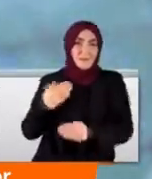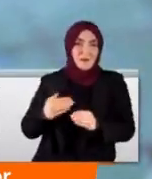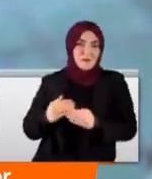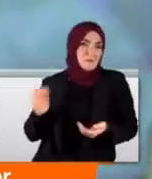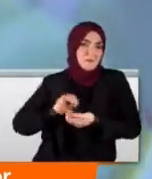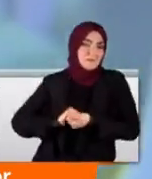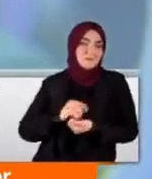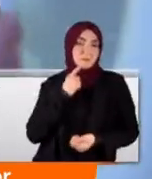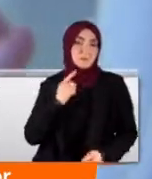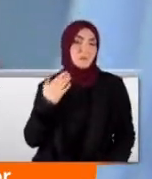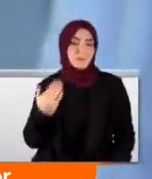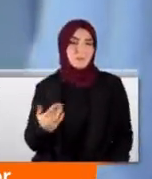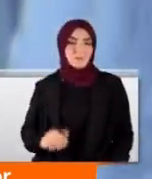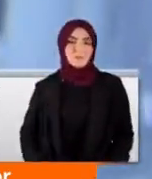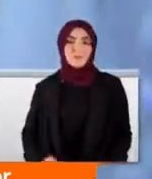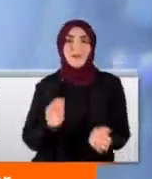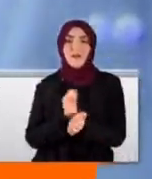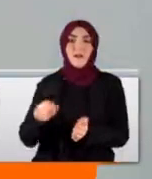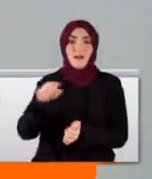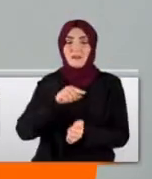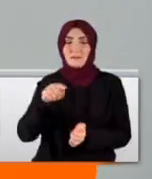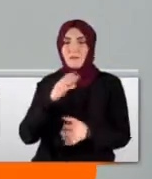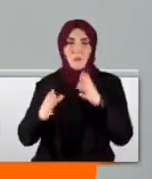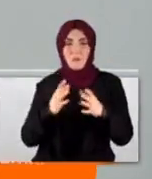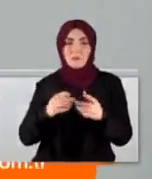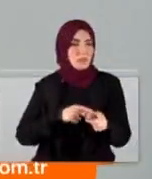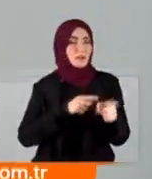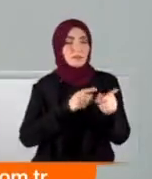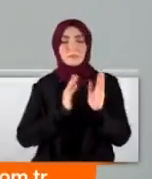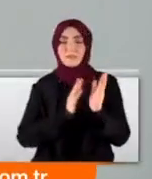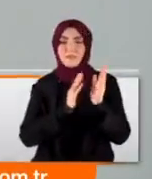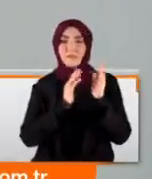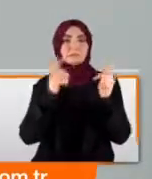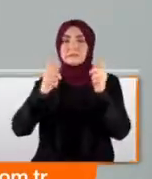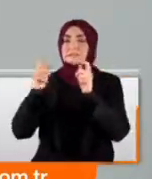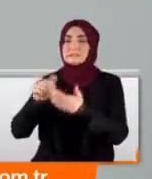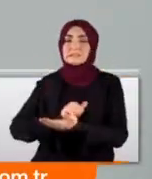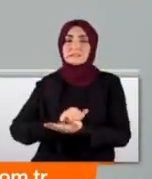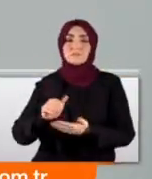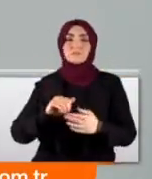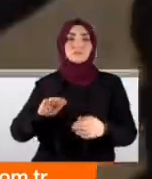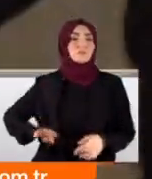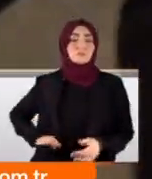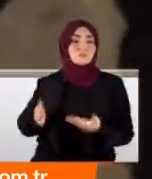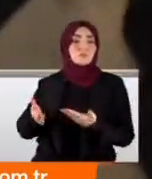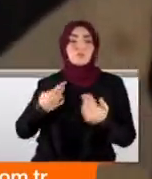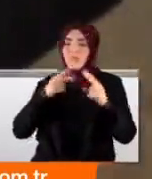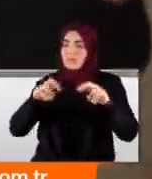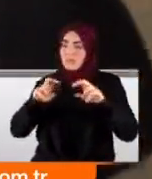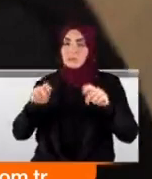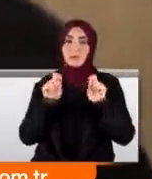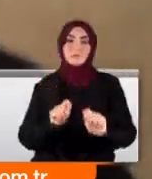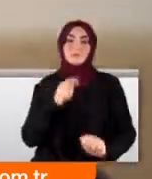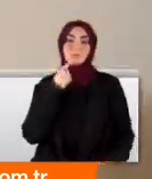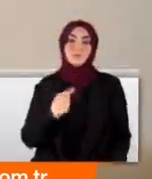peşini yıllarca bırakmadı ama bir sonuç da çıkmadı. Gitmedik yer bırakmadım. Çocuğumu hep araştırdım. Anne Hanife